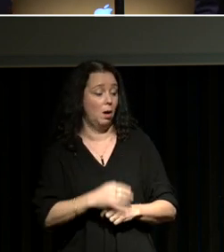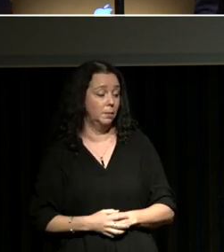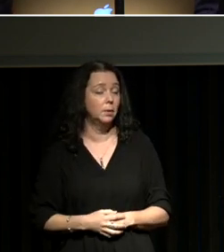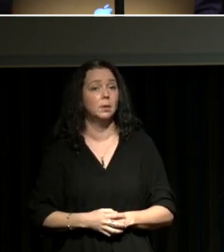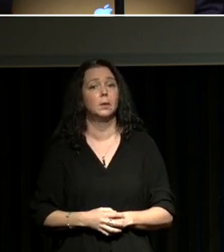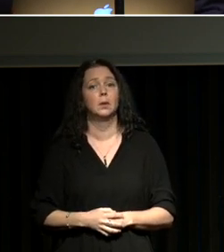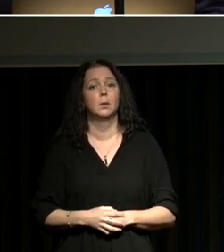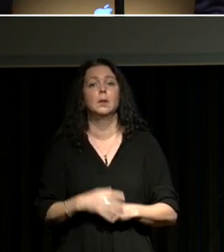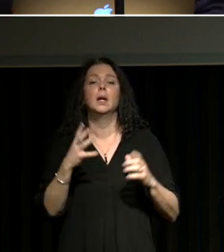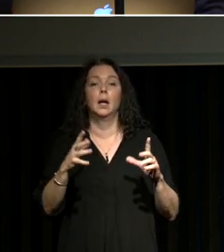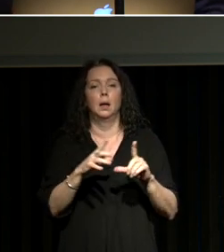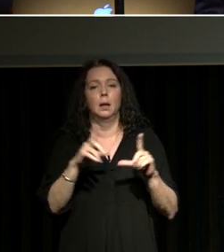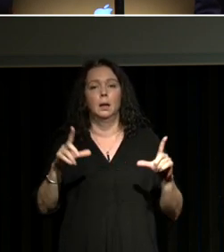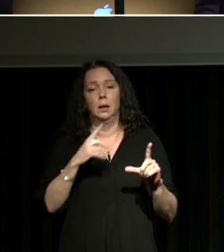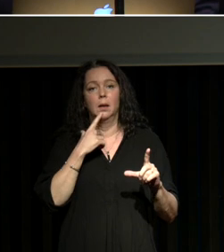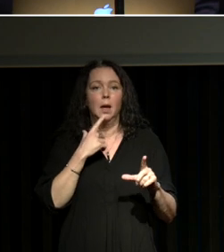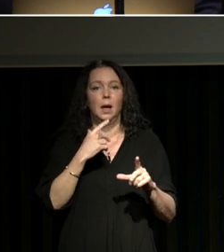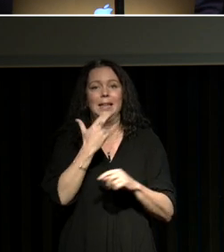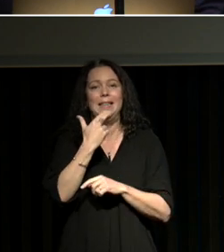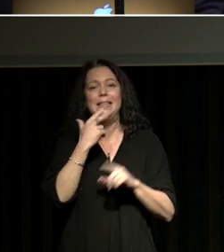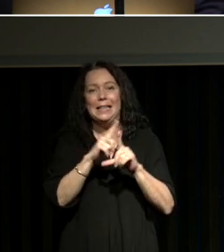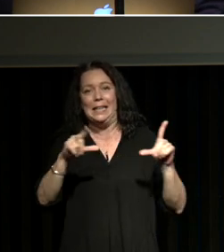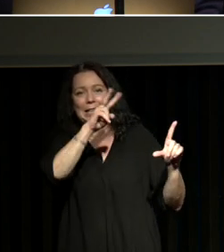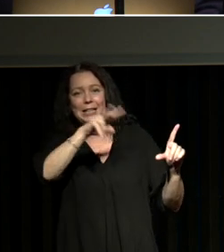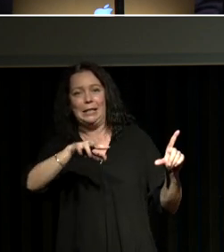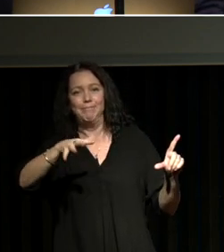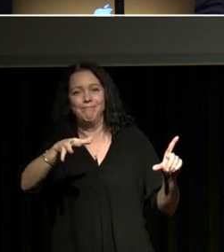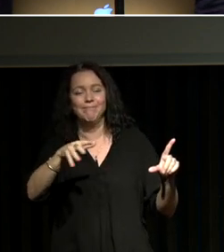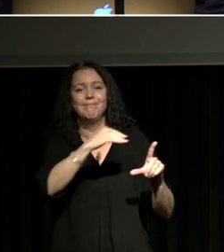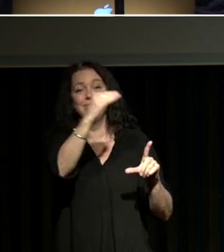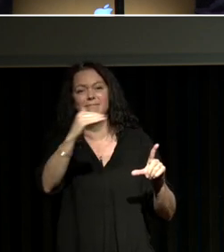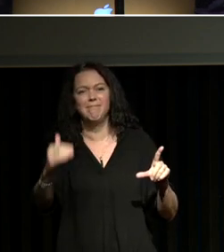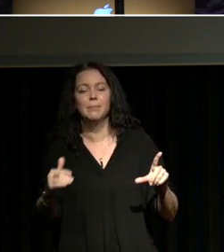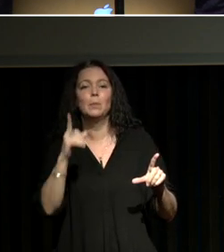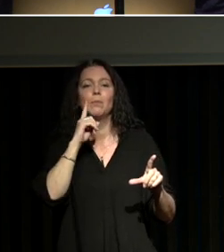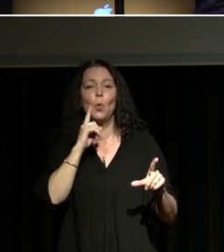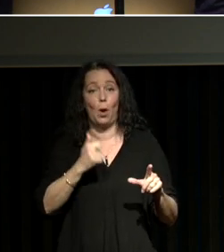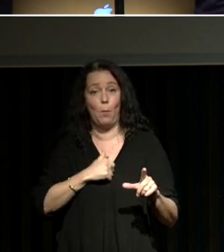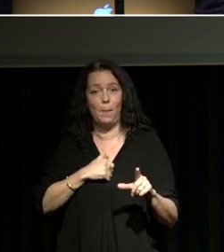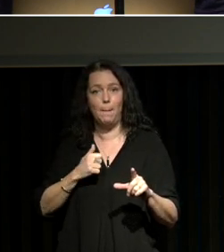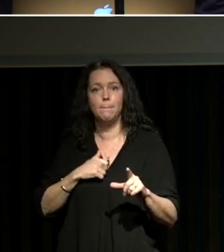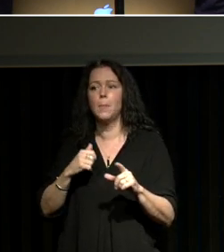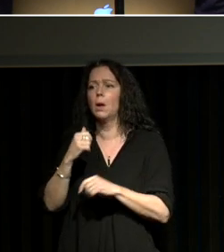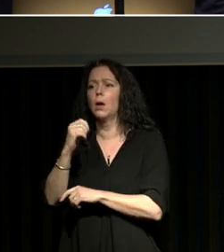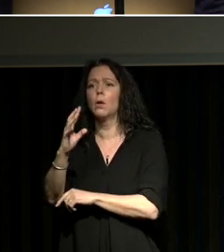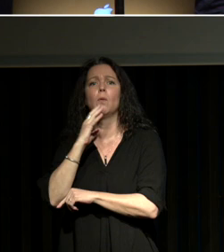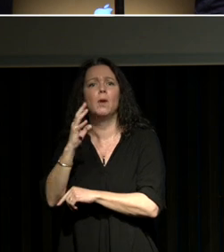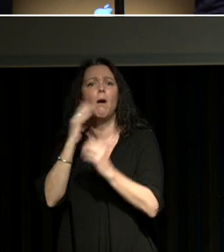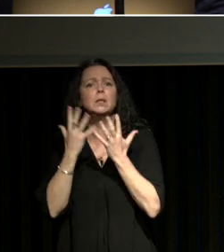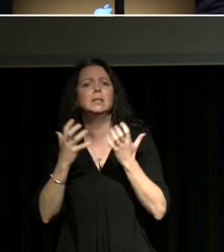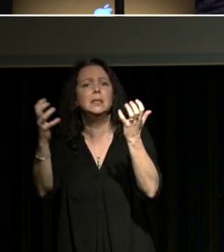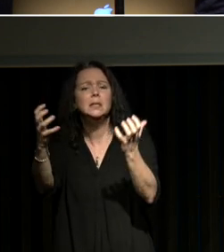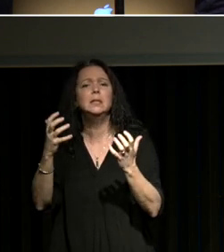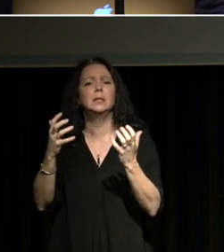rapport à... Alors la diapositive n'est pas de très bonne qualité pour une raison qui est relativement simple, c'est que c'est une photo que j'ai prise dans un congrès de l'Agence de la